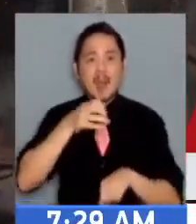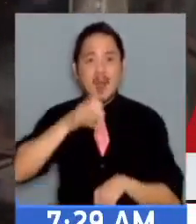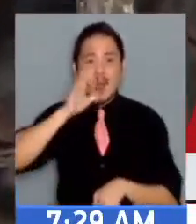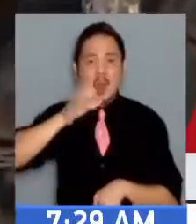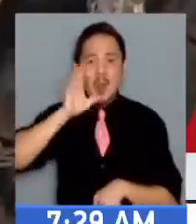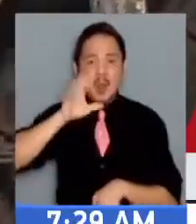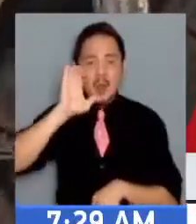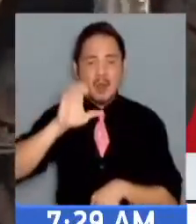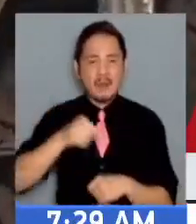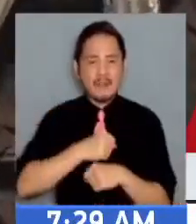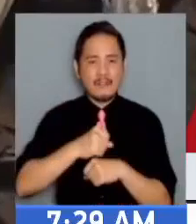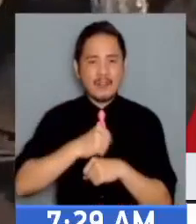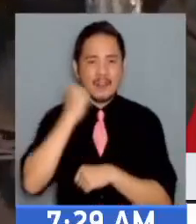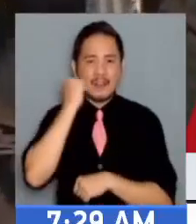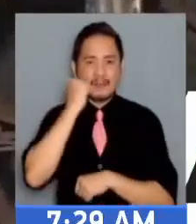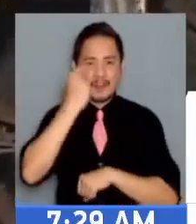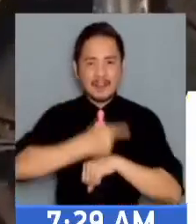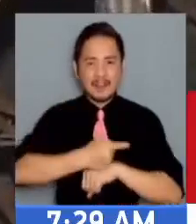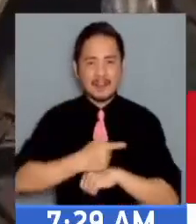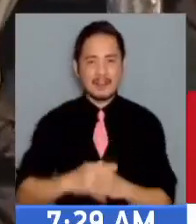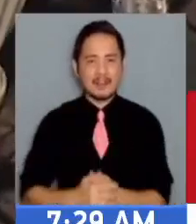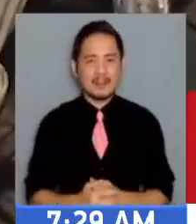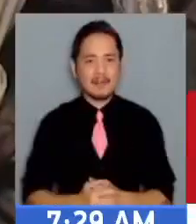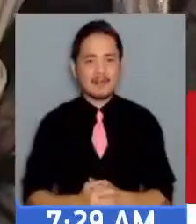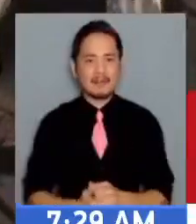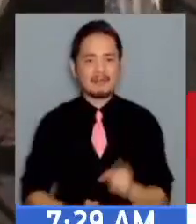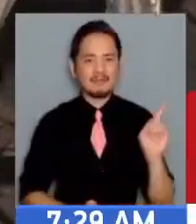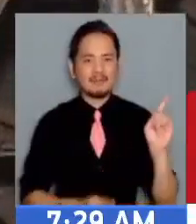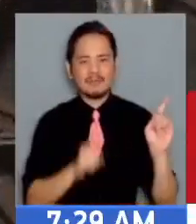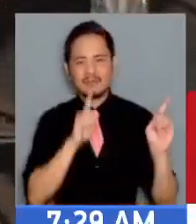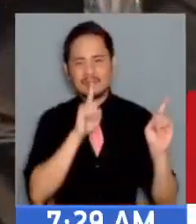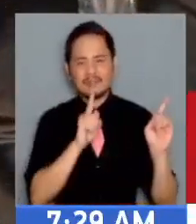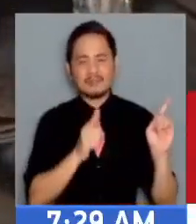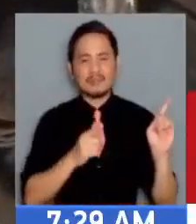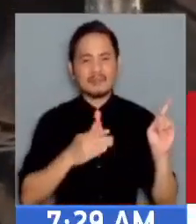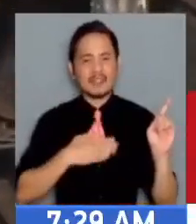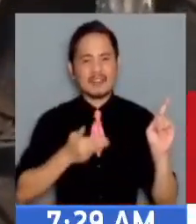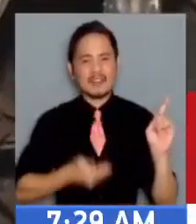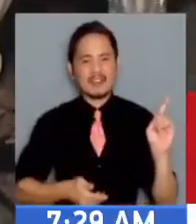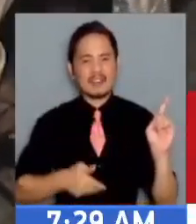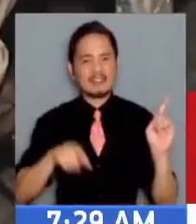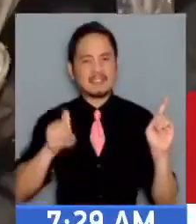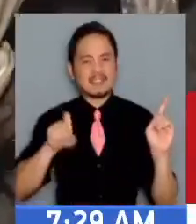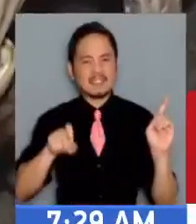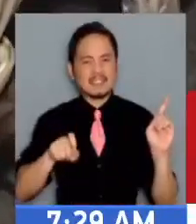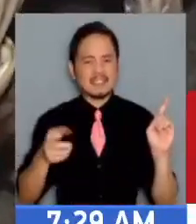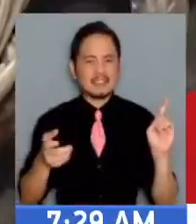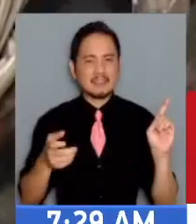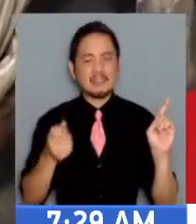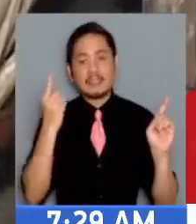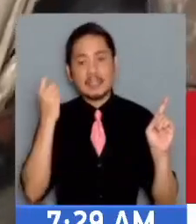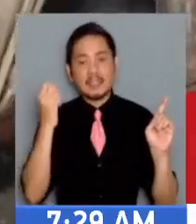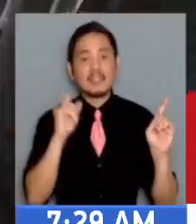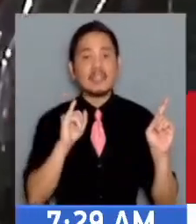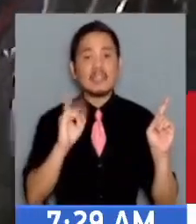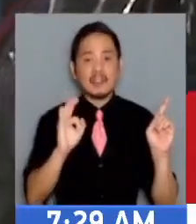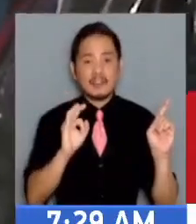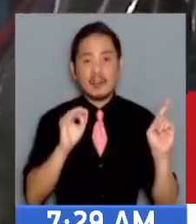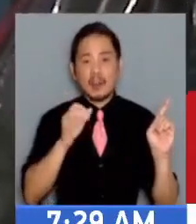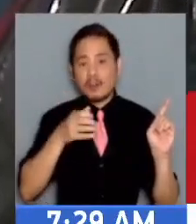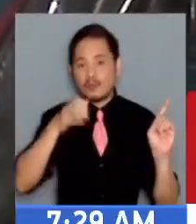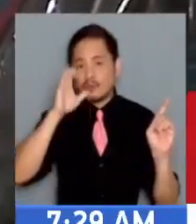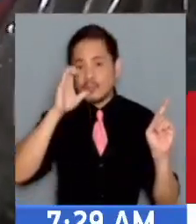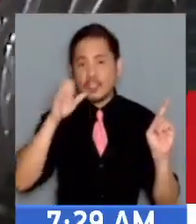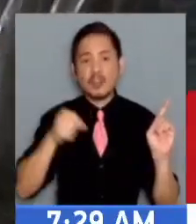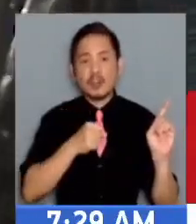parang manisimura ako eh. Yung parang gutom ako, pero pag nakainom ako, parang busog ako kahit kape lang. Si